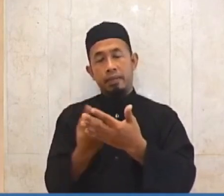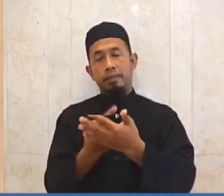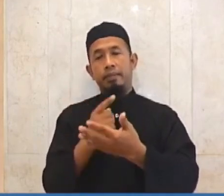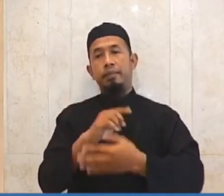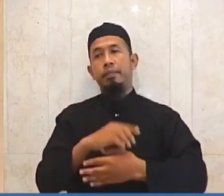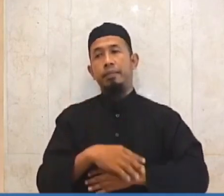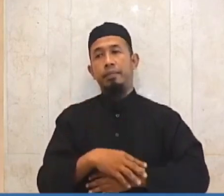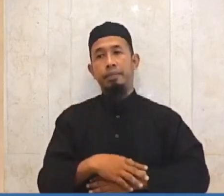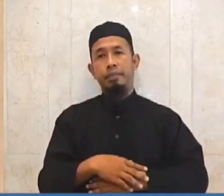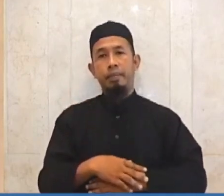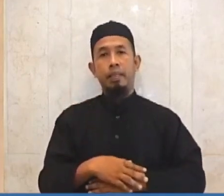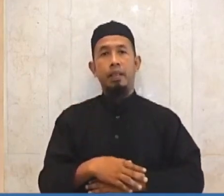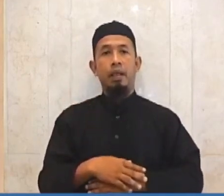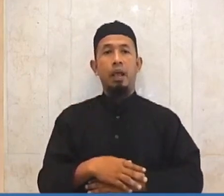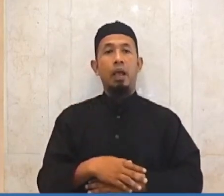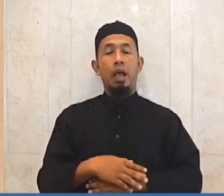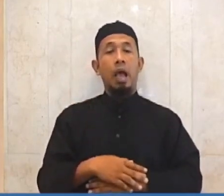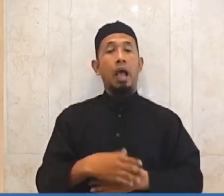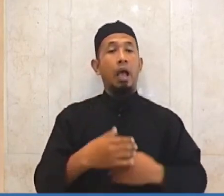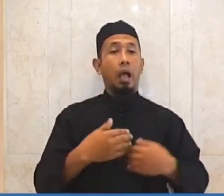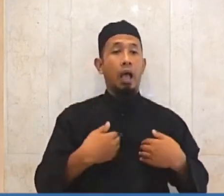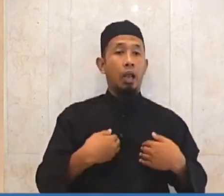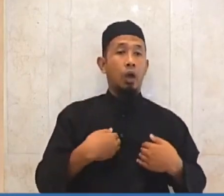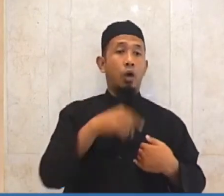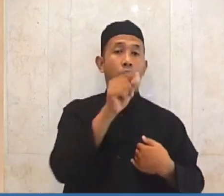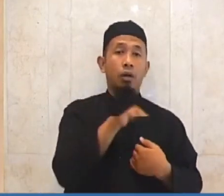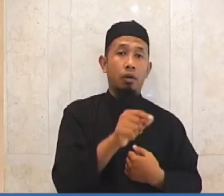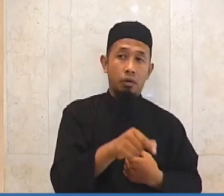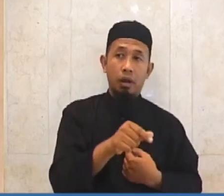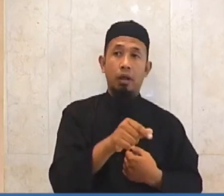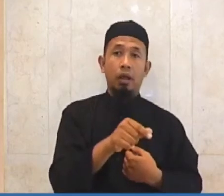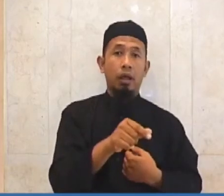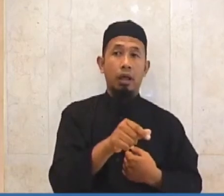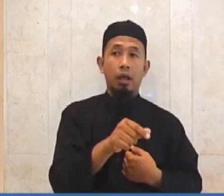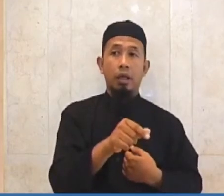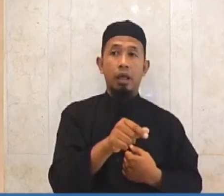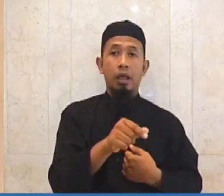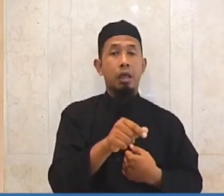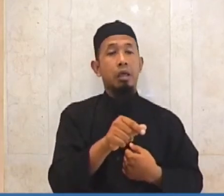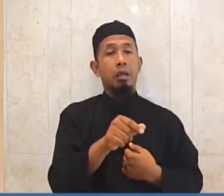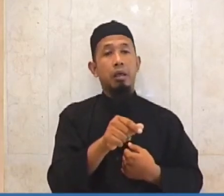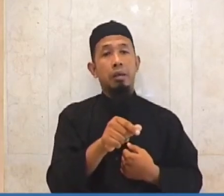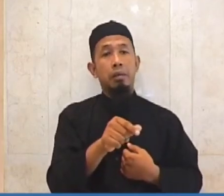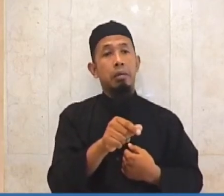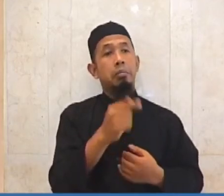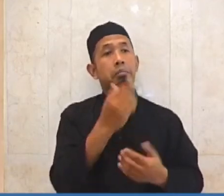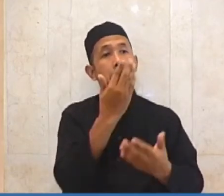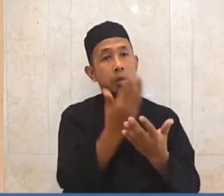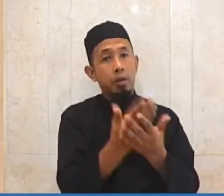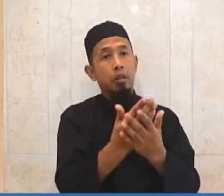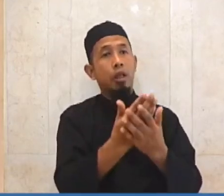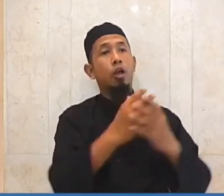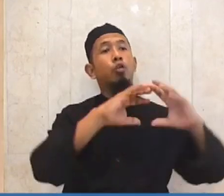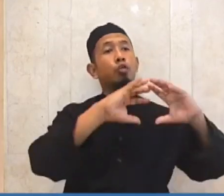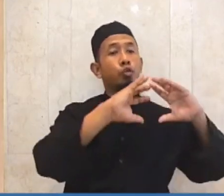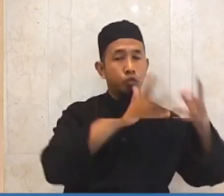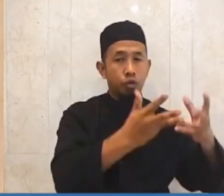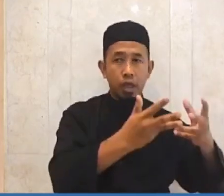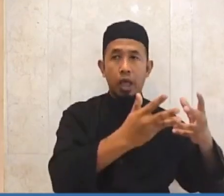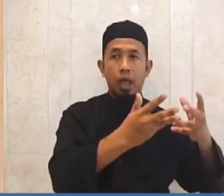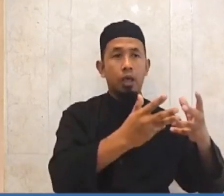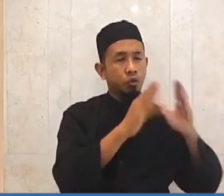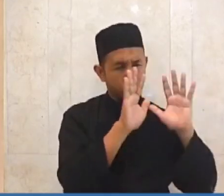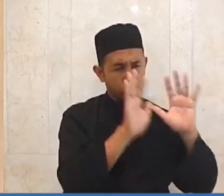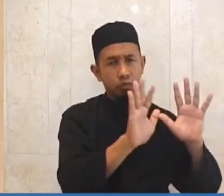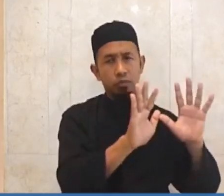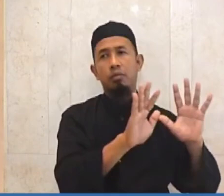di antara manusia hanya ada yang meminta kebaikan dunia saja ya